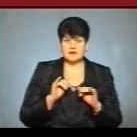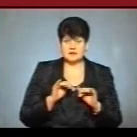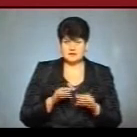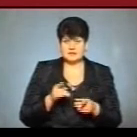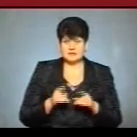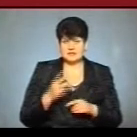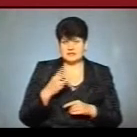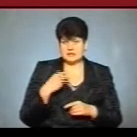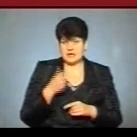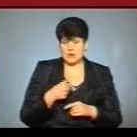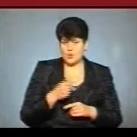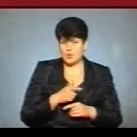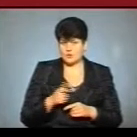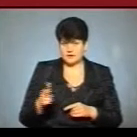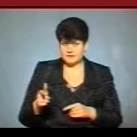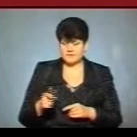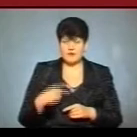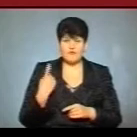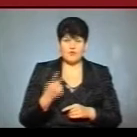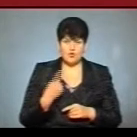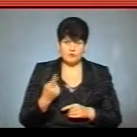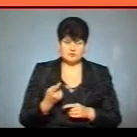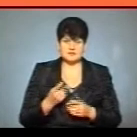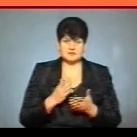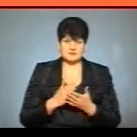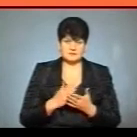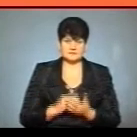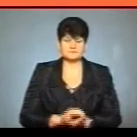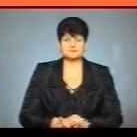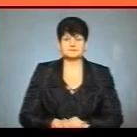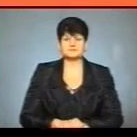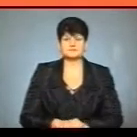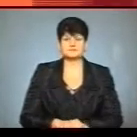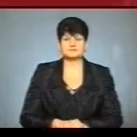дійсна 3 роки. В області, ну, налічується.